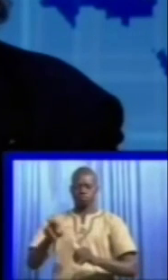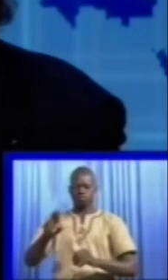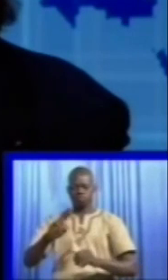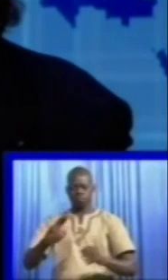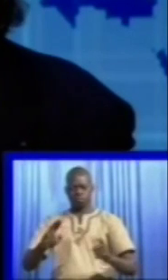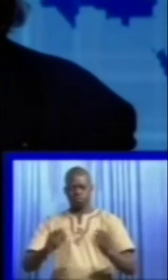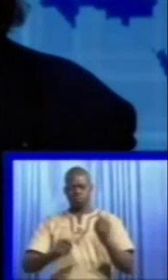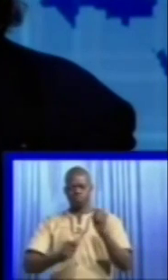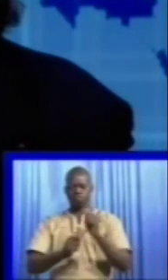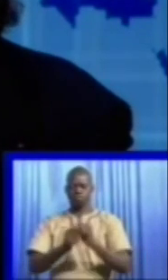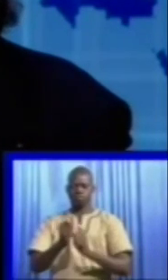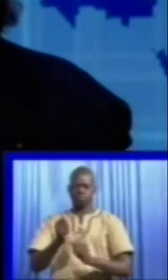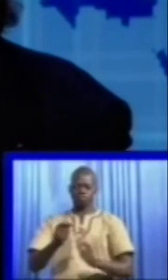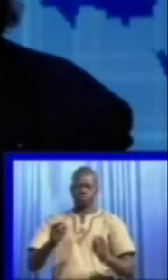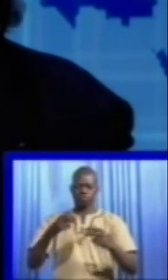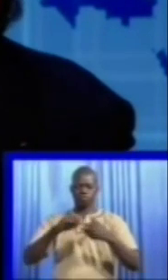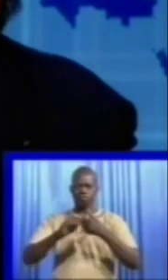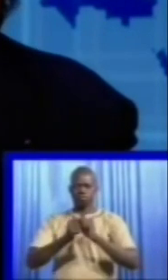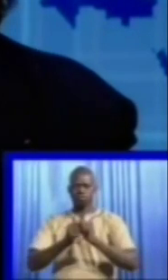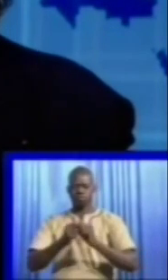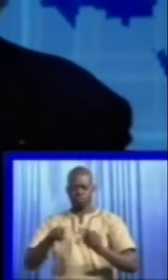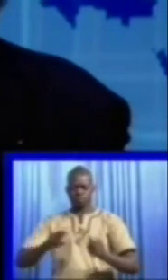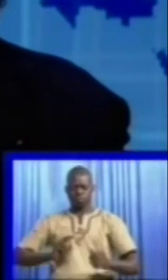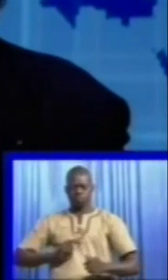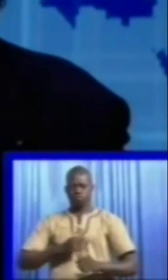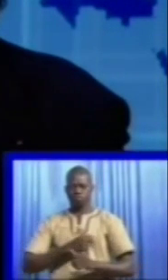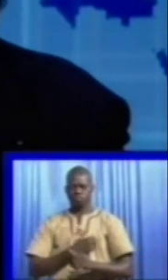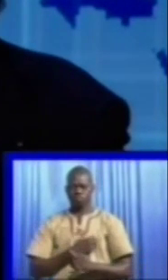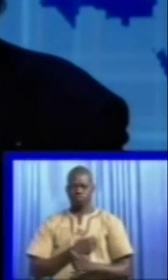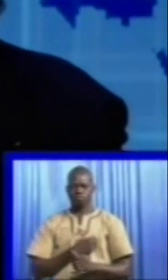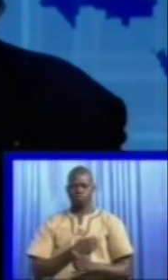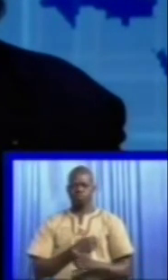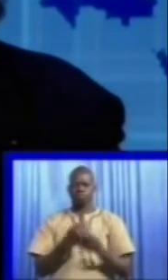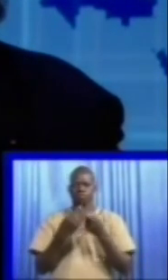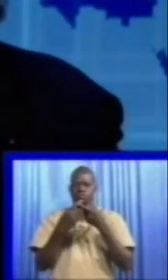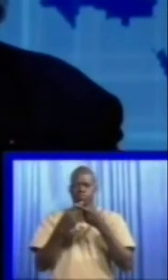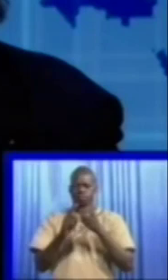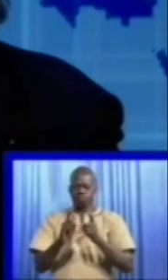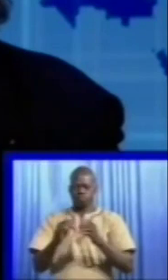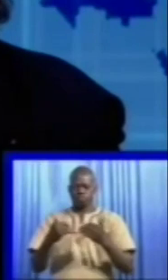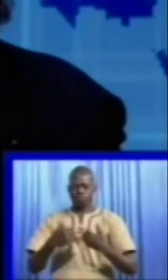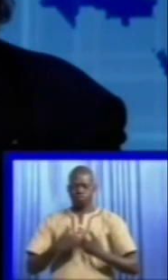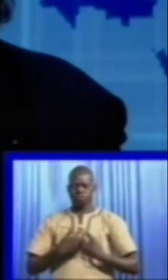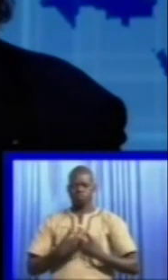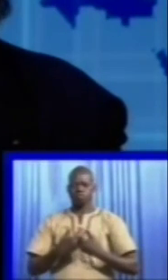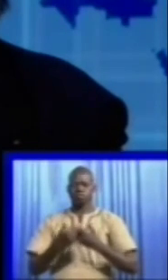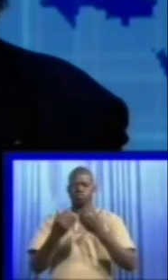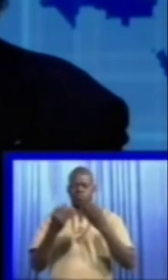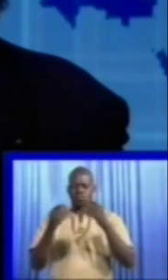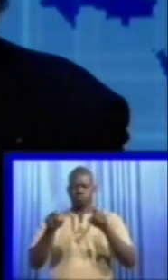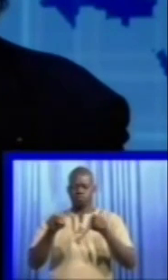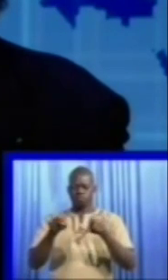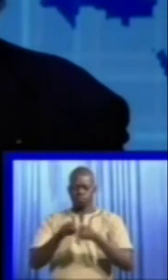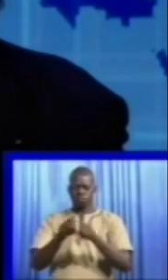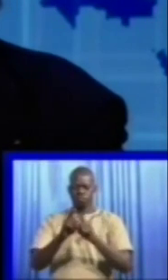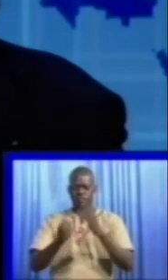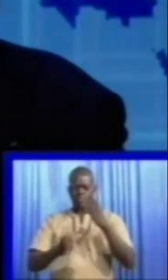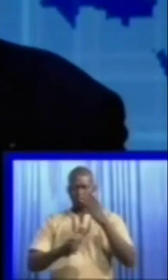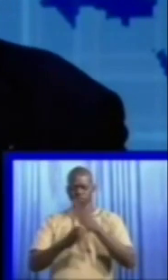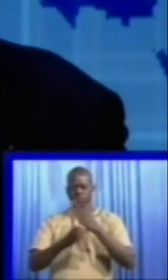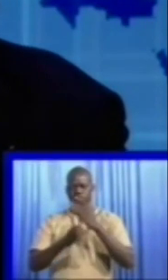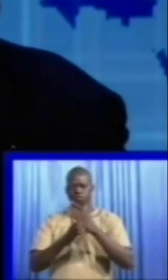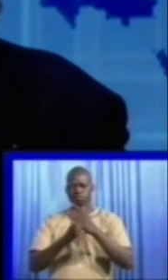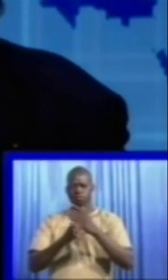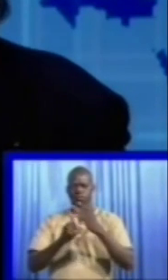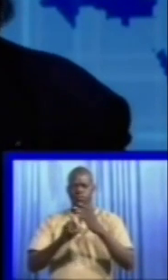encore plus de difficultés que nous, c'est évident. Mais nous en avons beaucoup aussi sur le plan économique. Et surtout